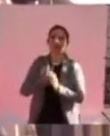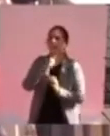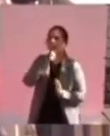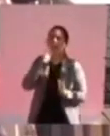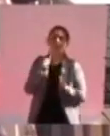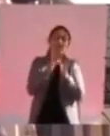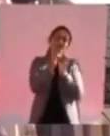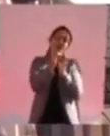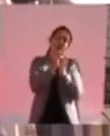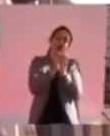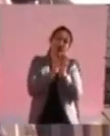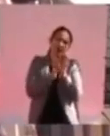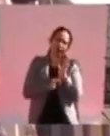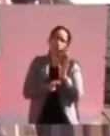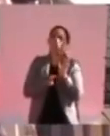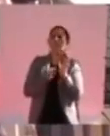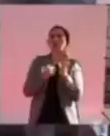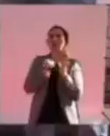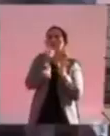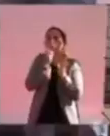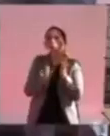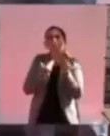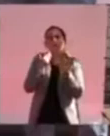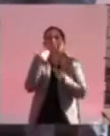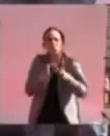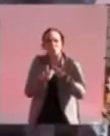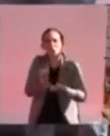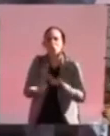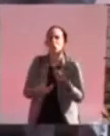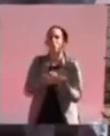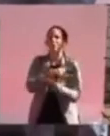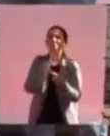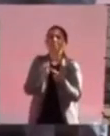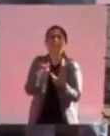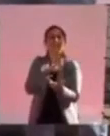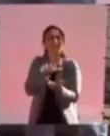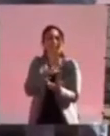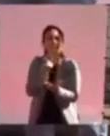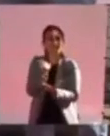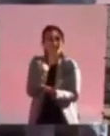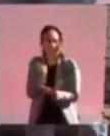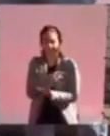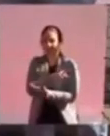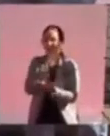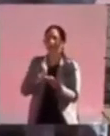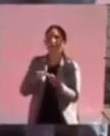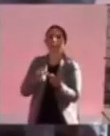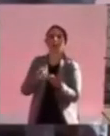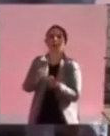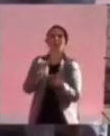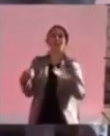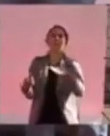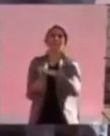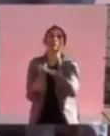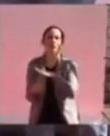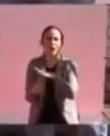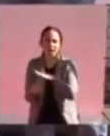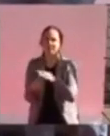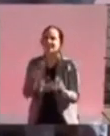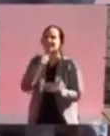pratiche risorse finanziarie e personale per passare dalla retorica delle parole ai fatti